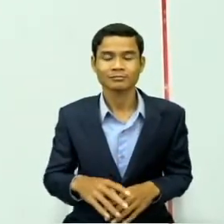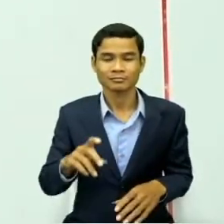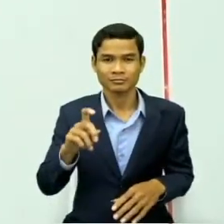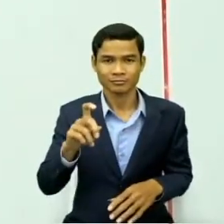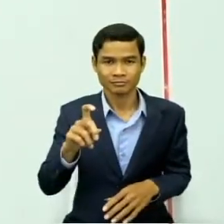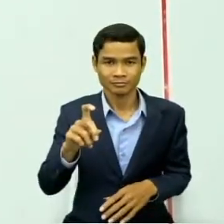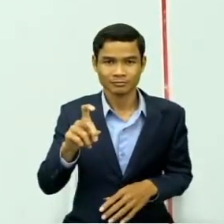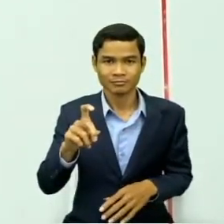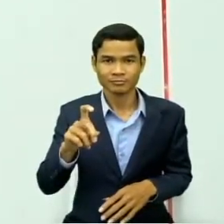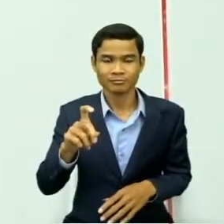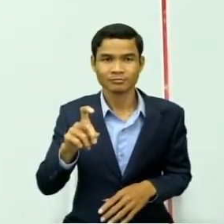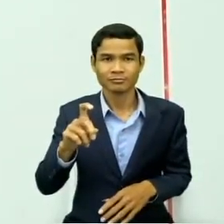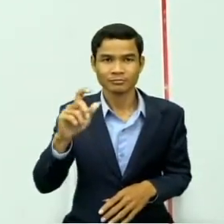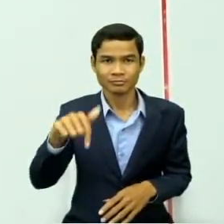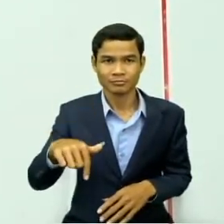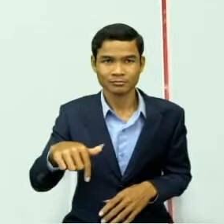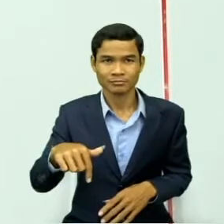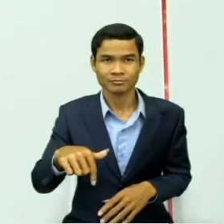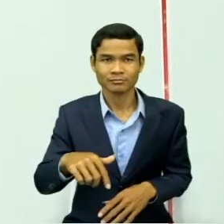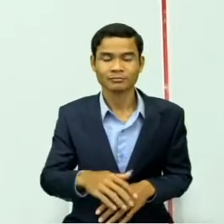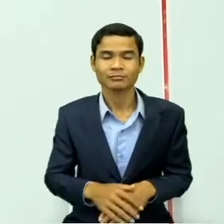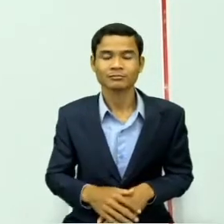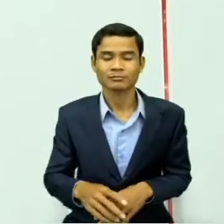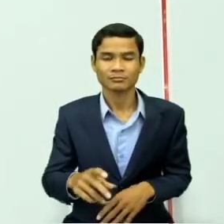phở chừng nhớ phở